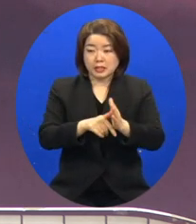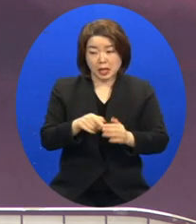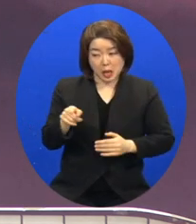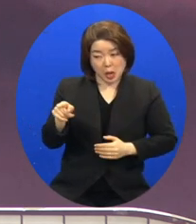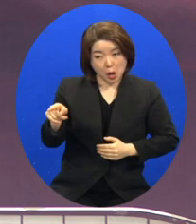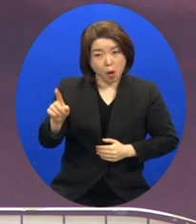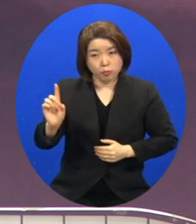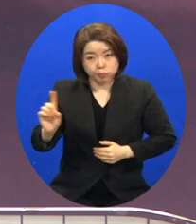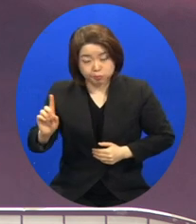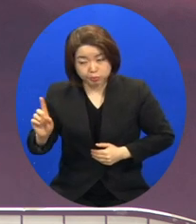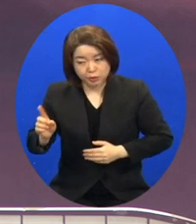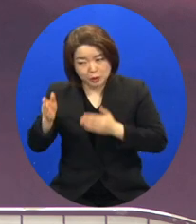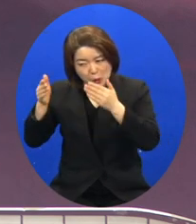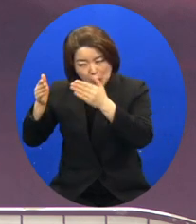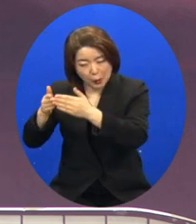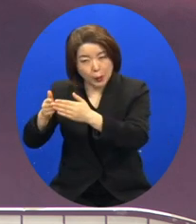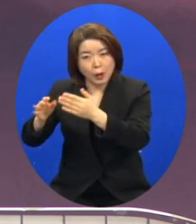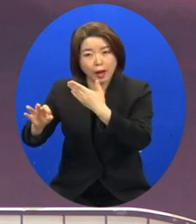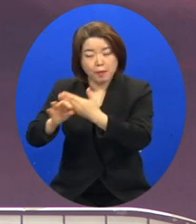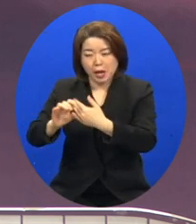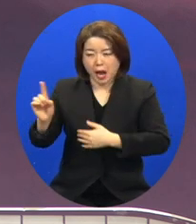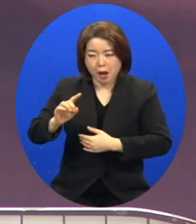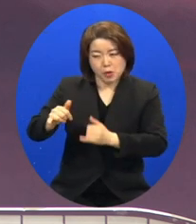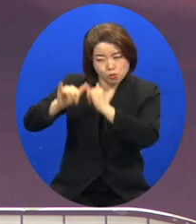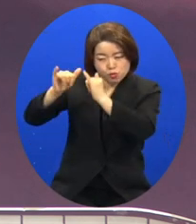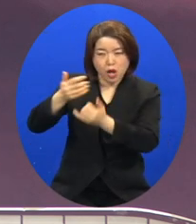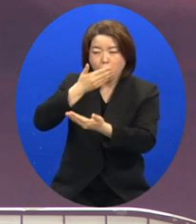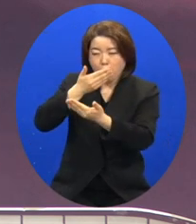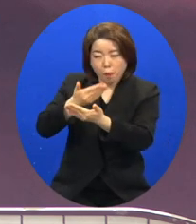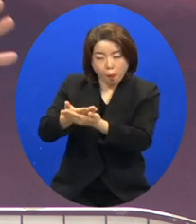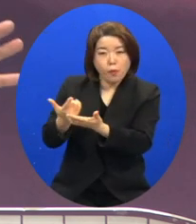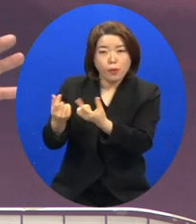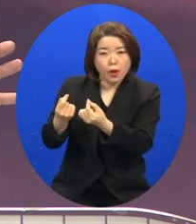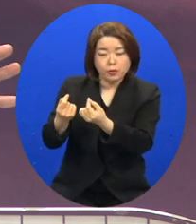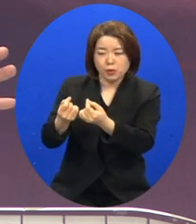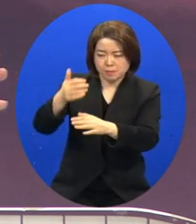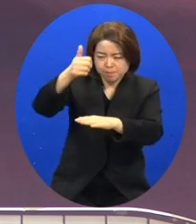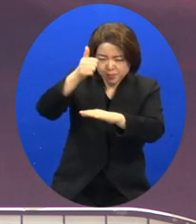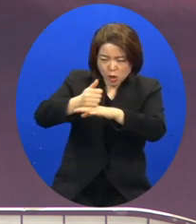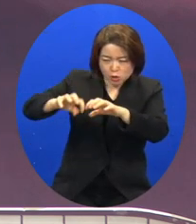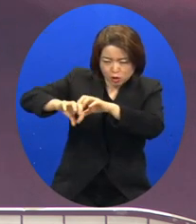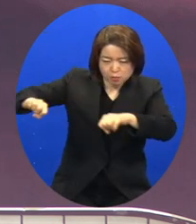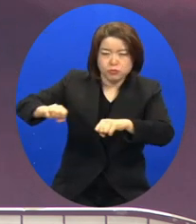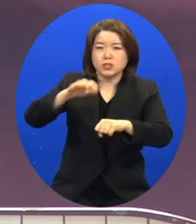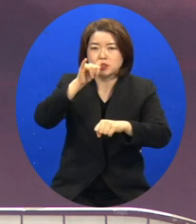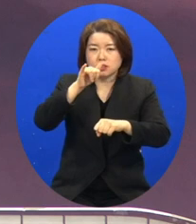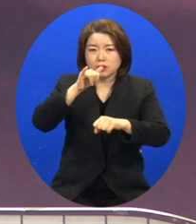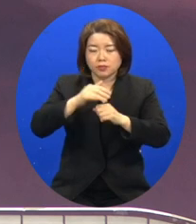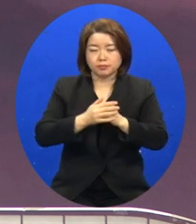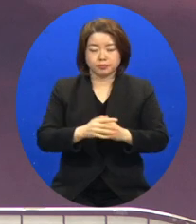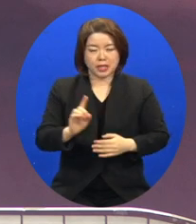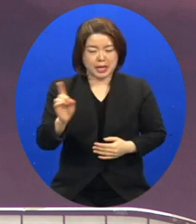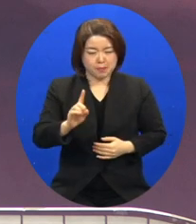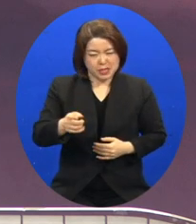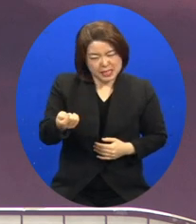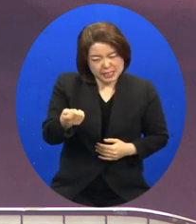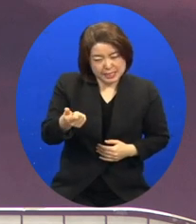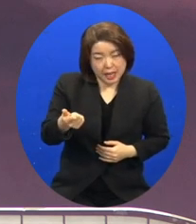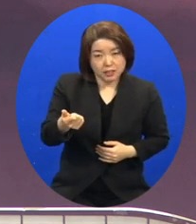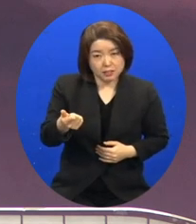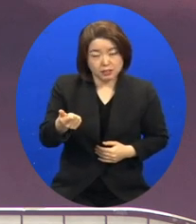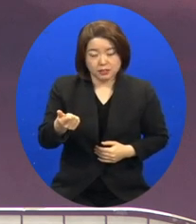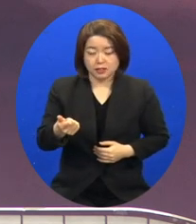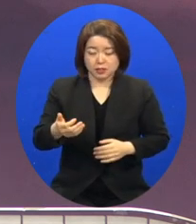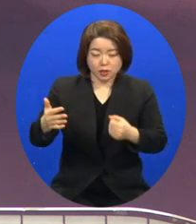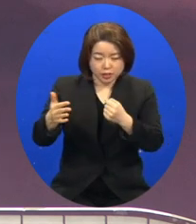아무리 훌륭하고 그 고귀한 것이라도 반드시 분열을 가져옵니다 아주 사소한 것으로 갈라집니다